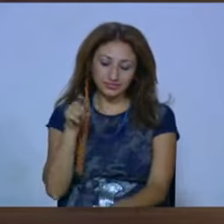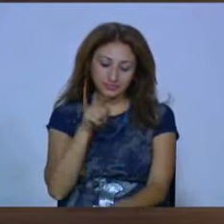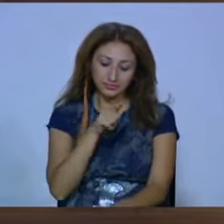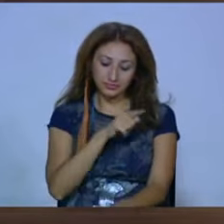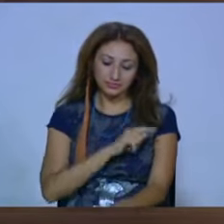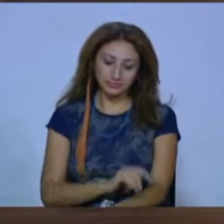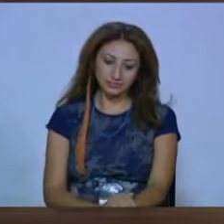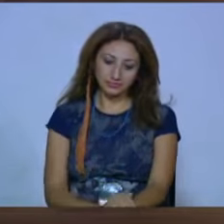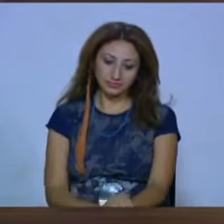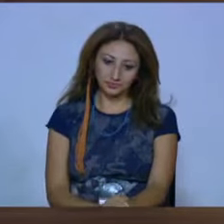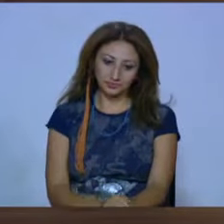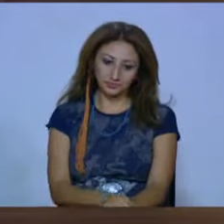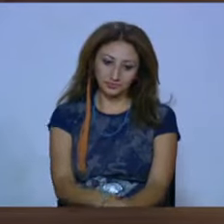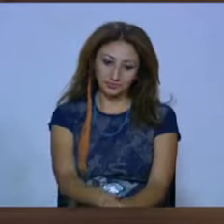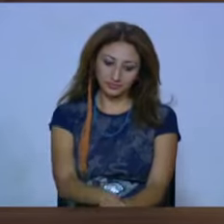تنجيل